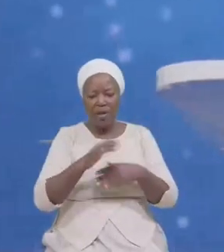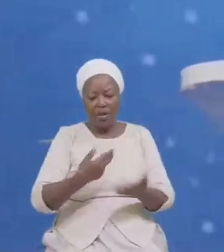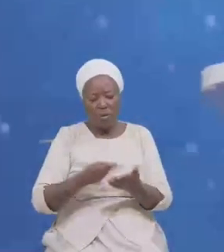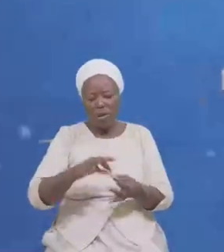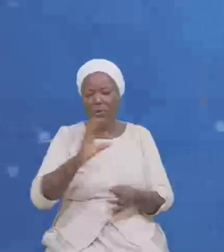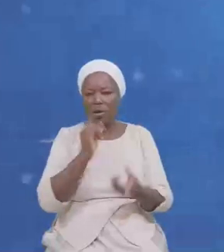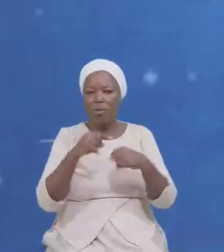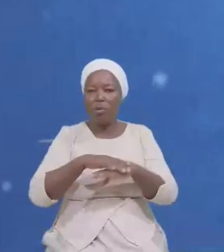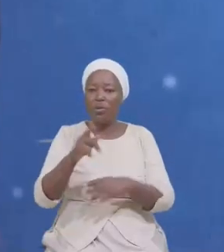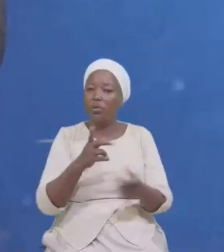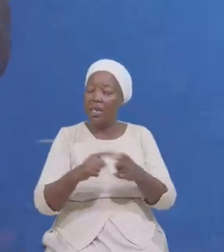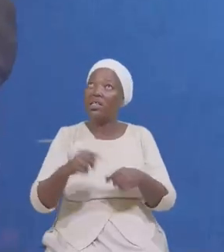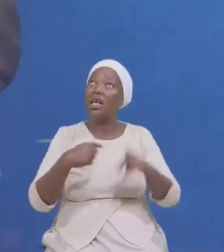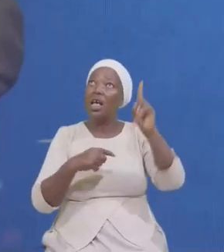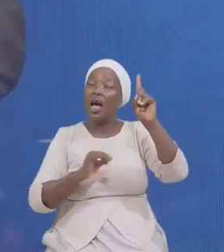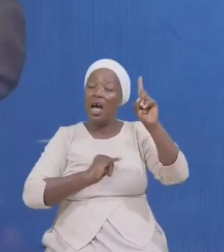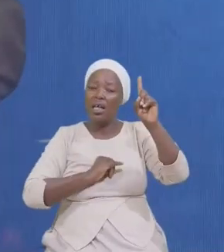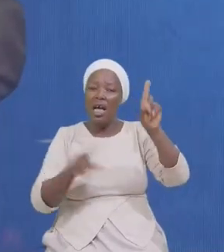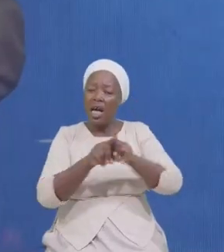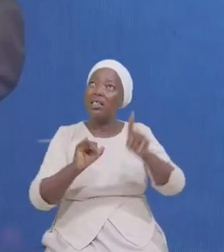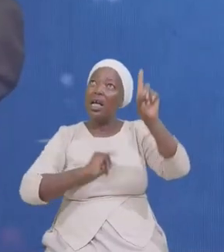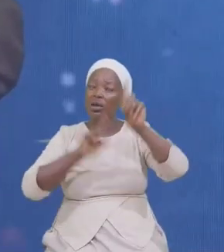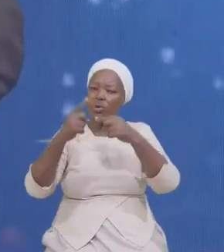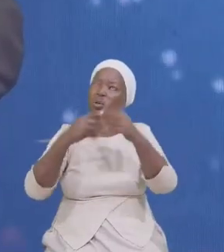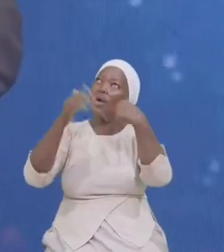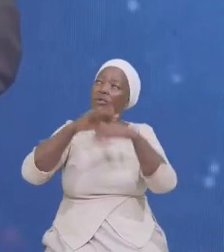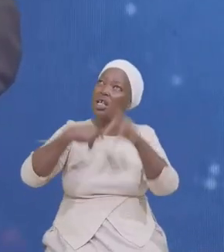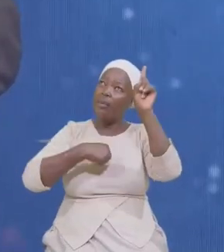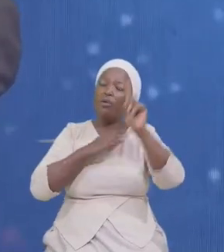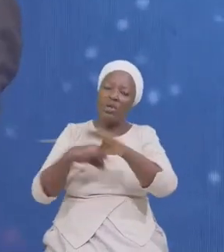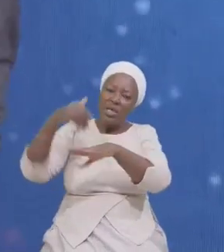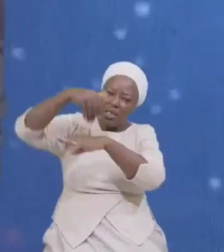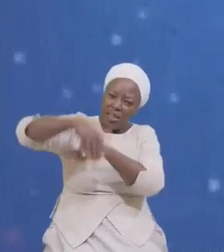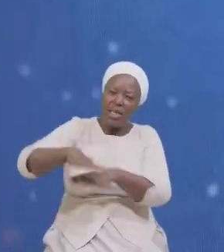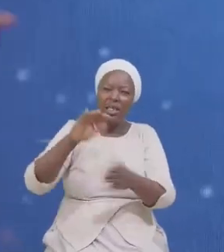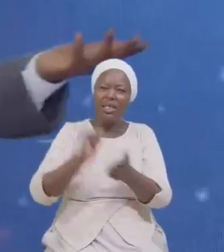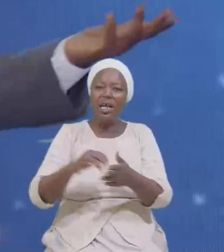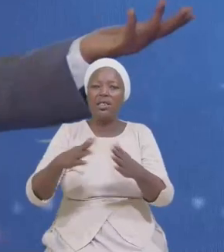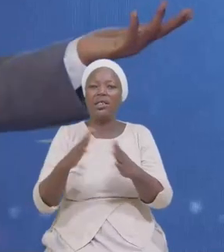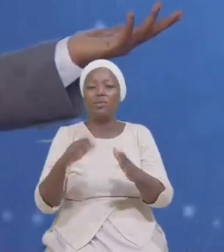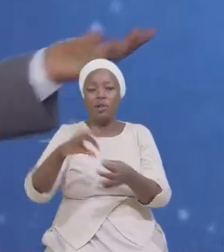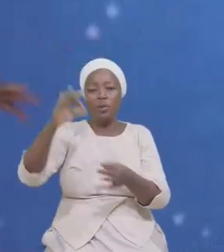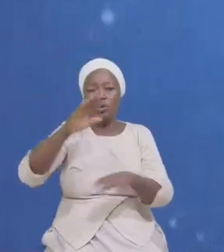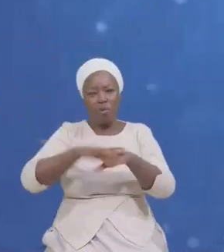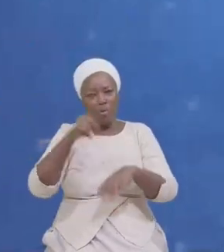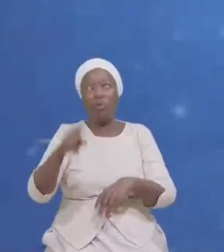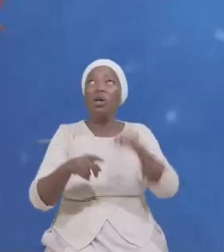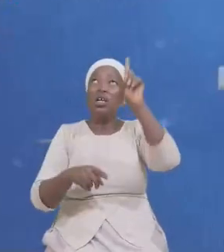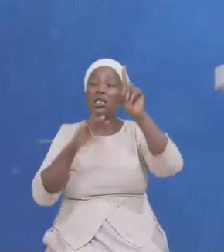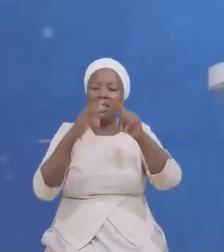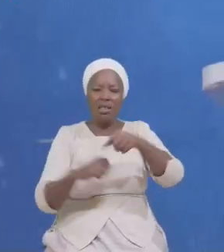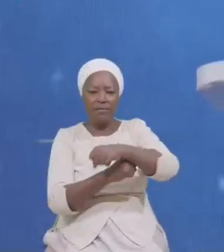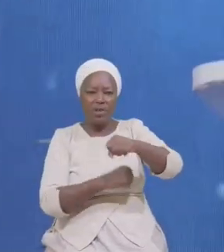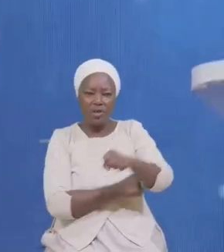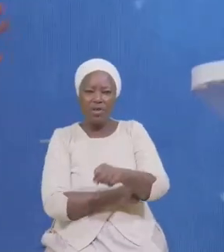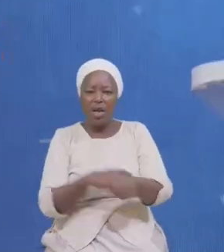il dit, moi, comme je retourne au ciel, je vous enverrai cet esprit sur vous. Il est donc la pierre angulaire, tout